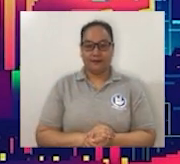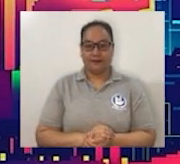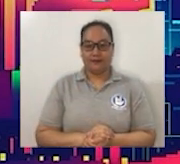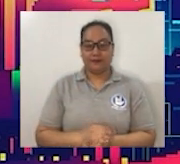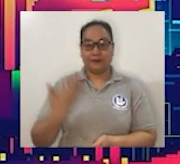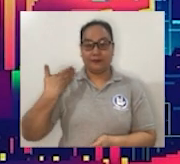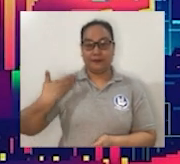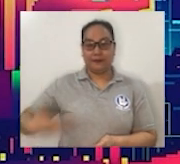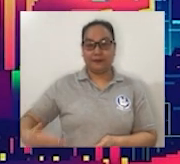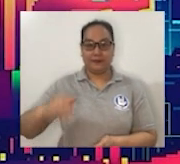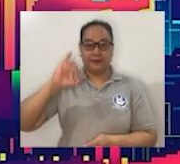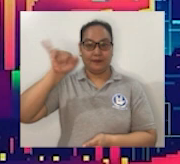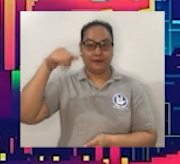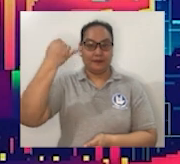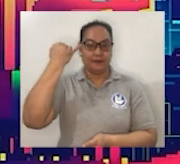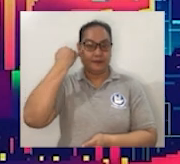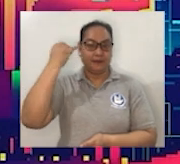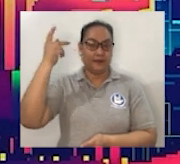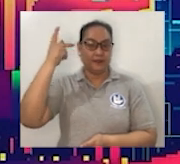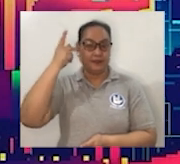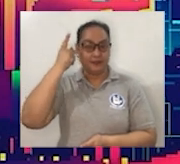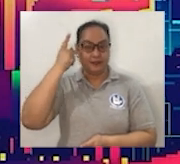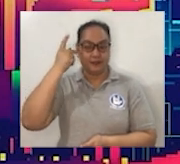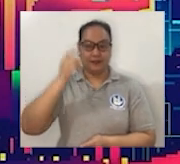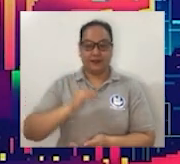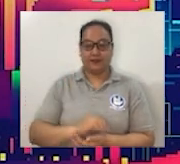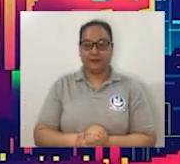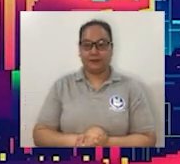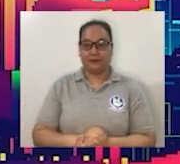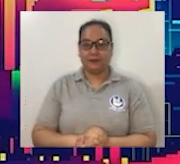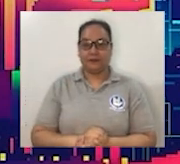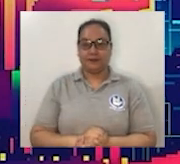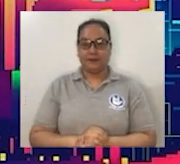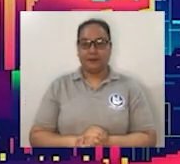I am John Kenneth G. Canlas, but you can call me Sir JK.